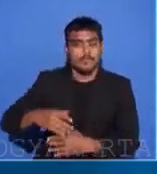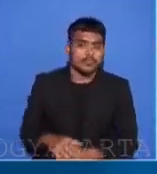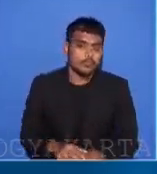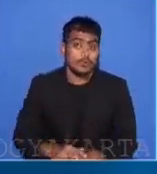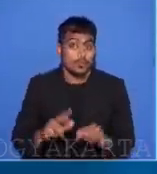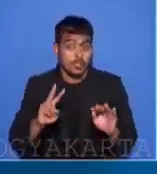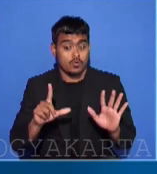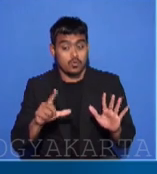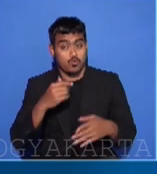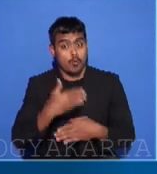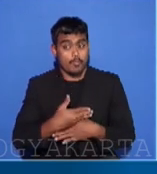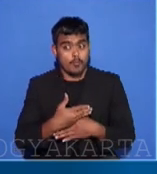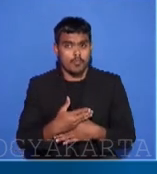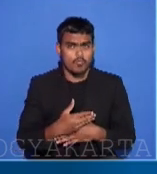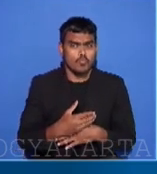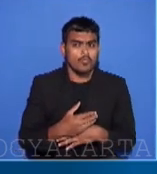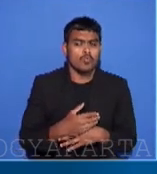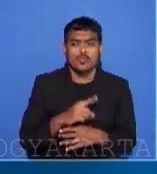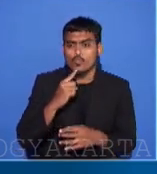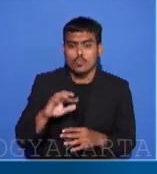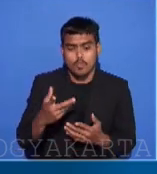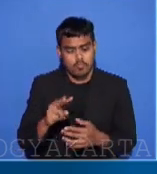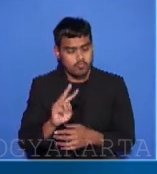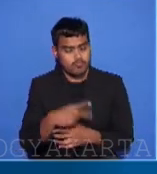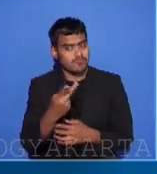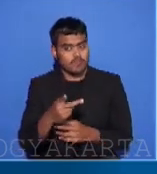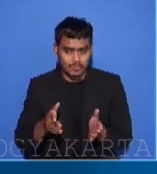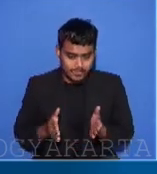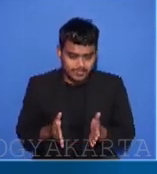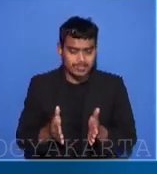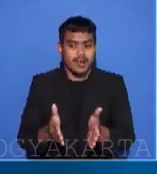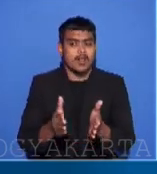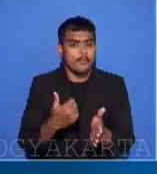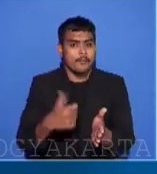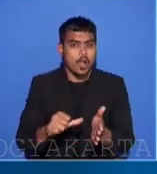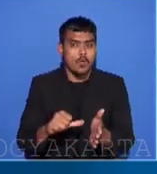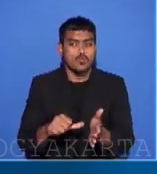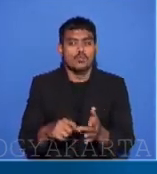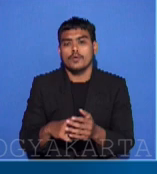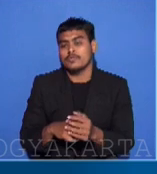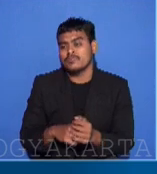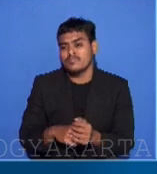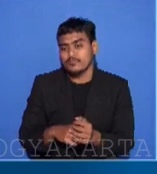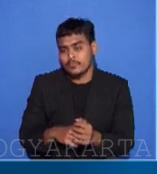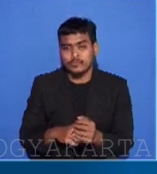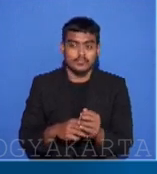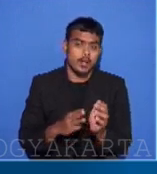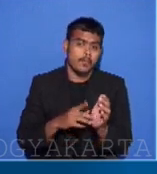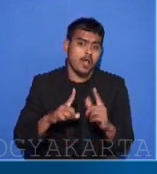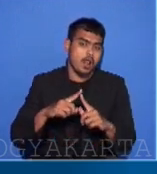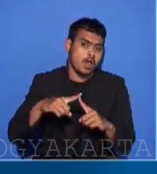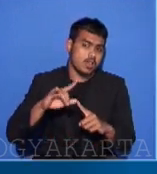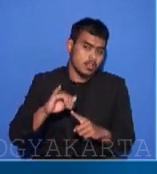sadap atau air dilakukan penggantian di sepanjang materam 2 mulai dari kapanewon melatih Depok hingga kapaneon